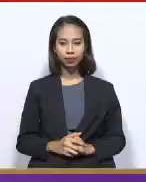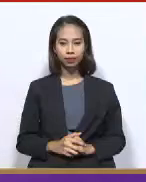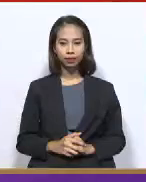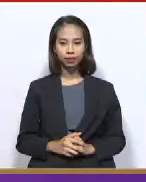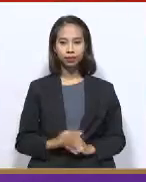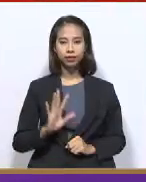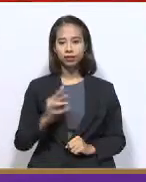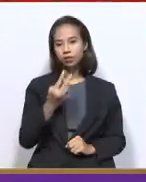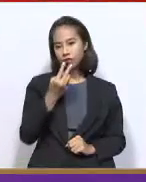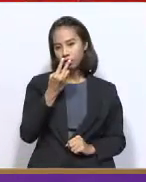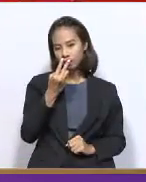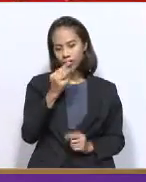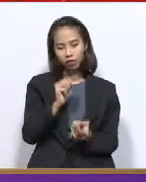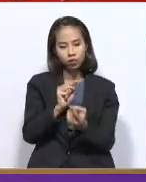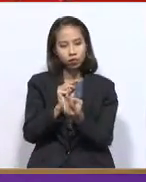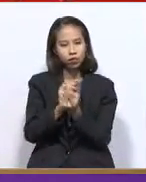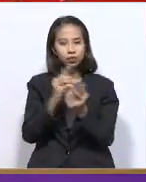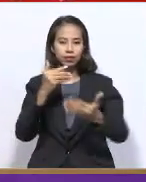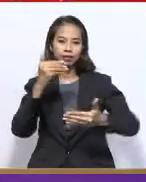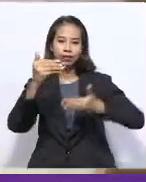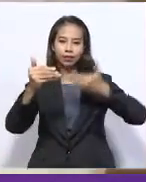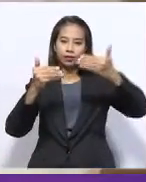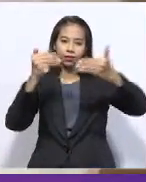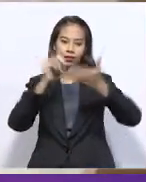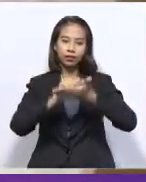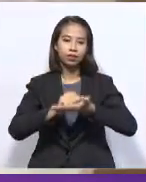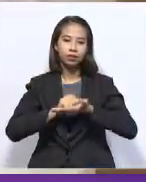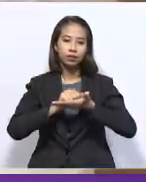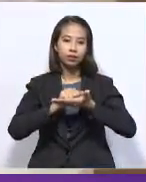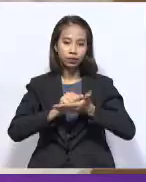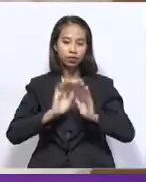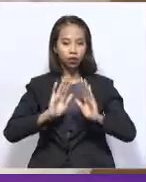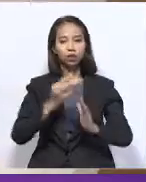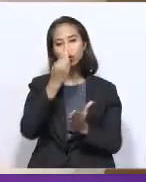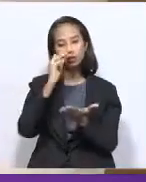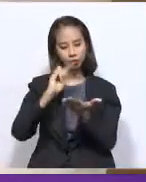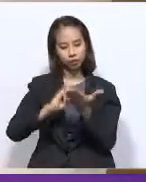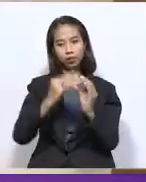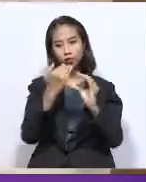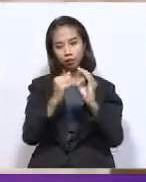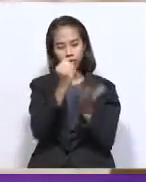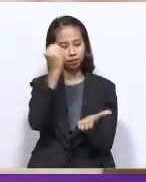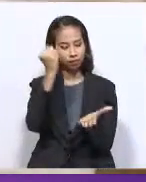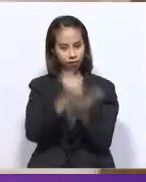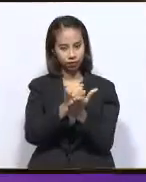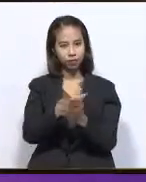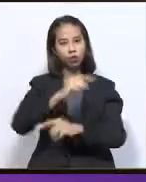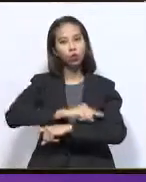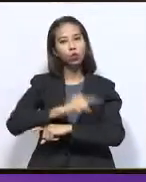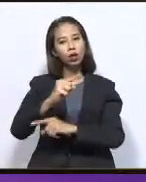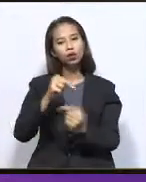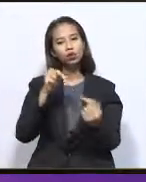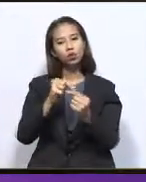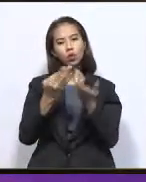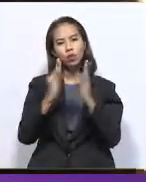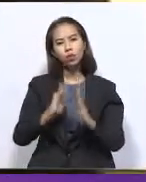เมื่อเข้ามาด้านในนะครับก็จะพบกับกิจกรรมการบริการรับฝากส่งจดหมายนะครับพร้อมประทับตาประจำวันในรูป